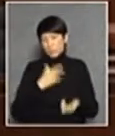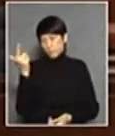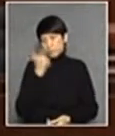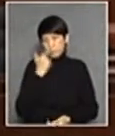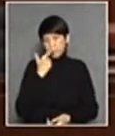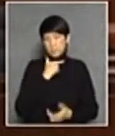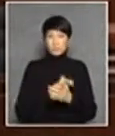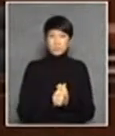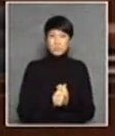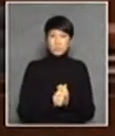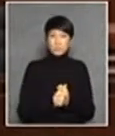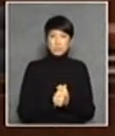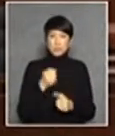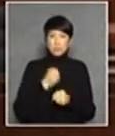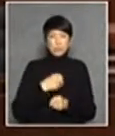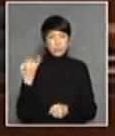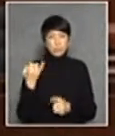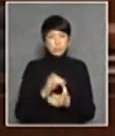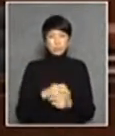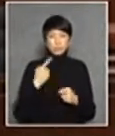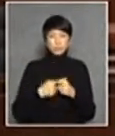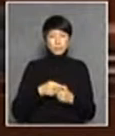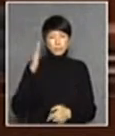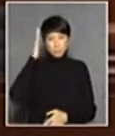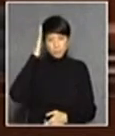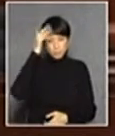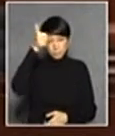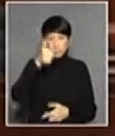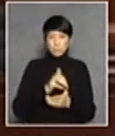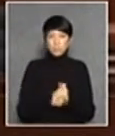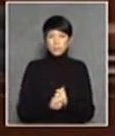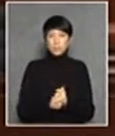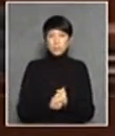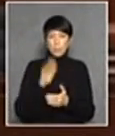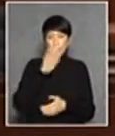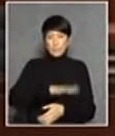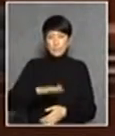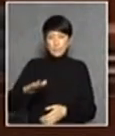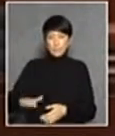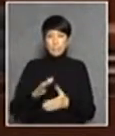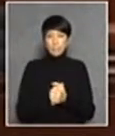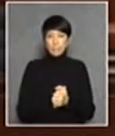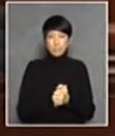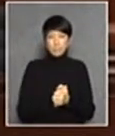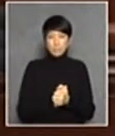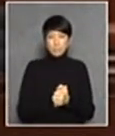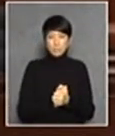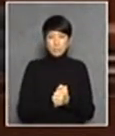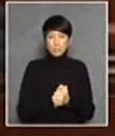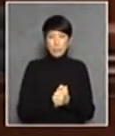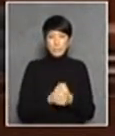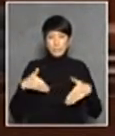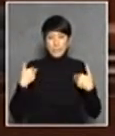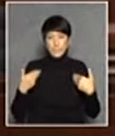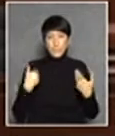成效。我真係好希望係俾翻個小朋友一個快樂